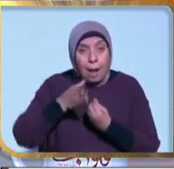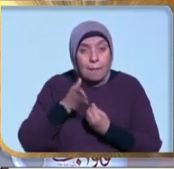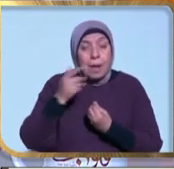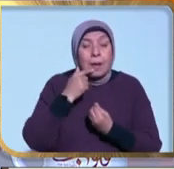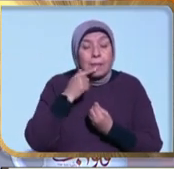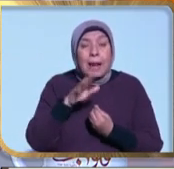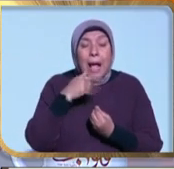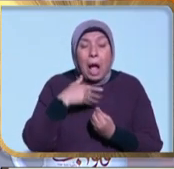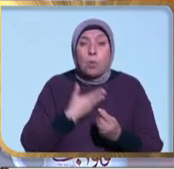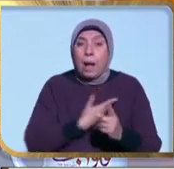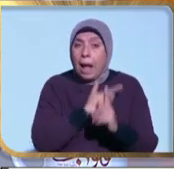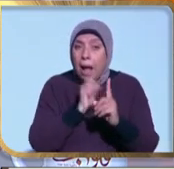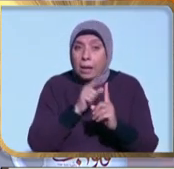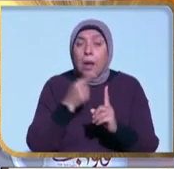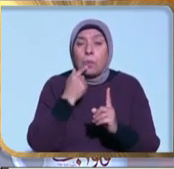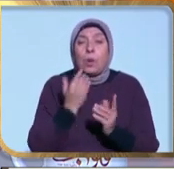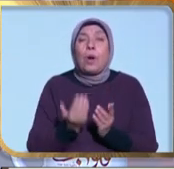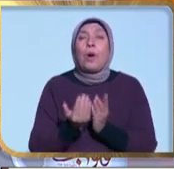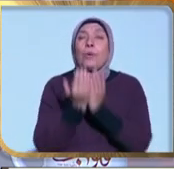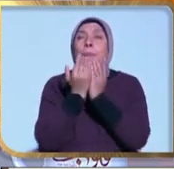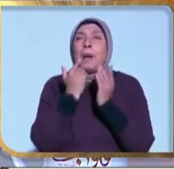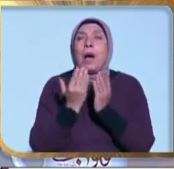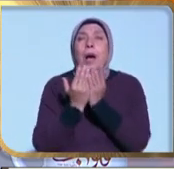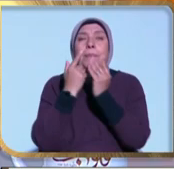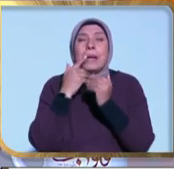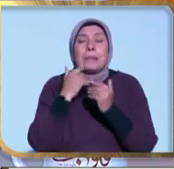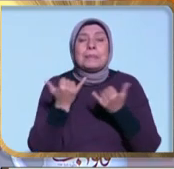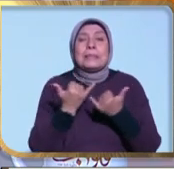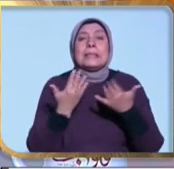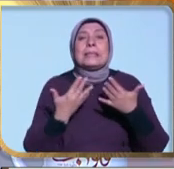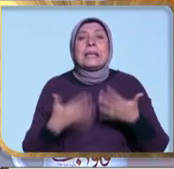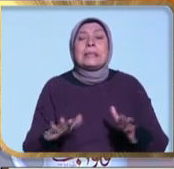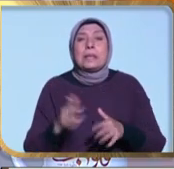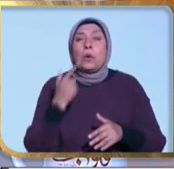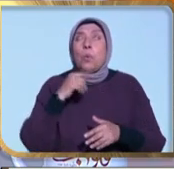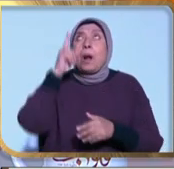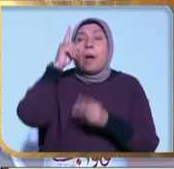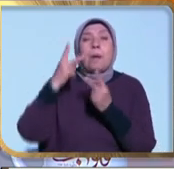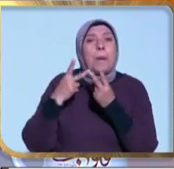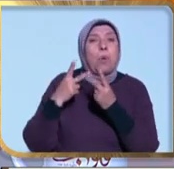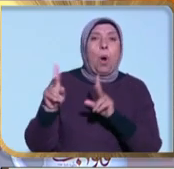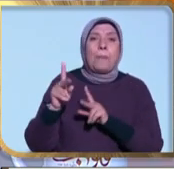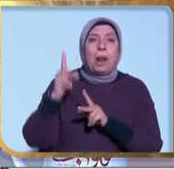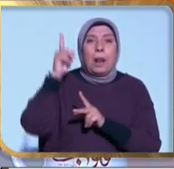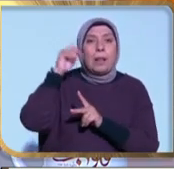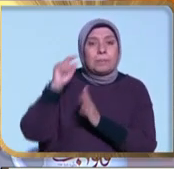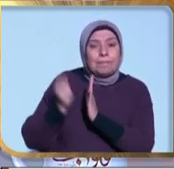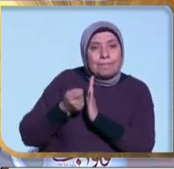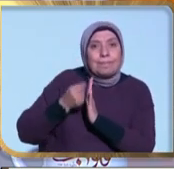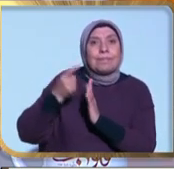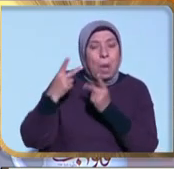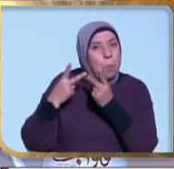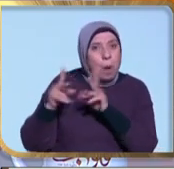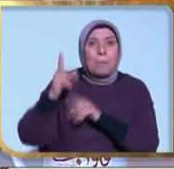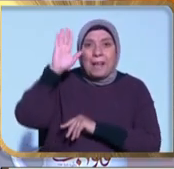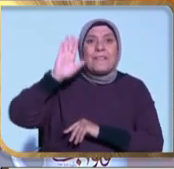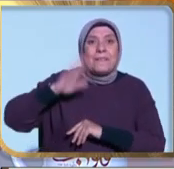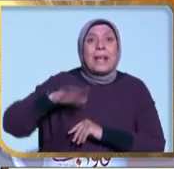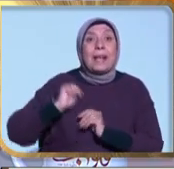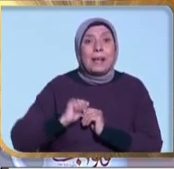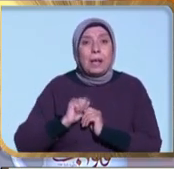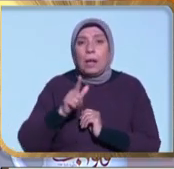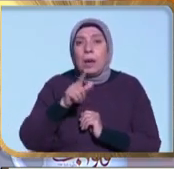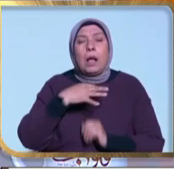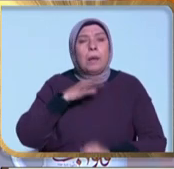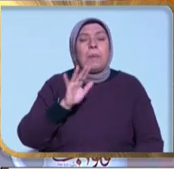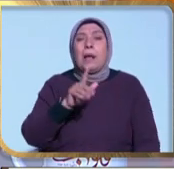ان الانسان يرزق التوفيق بالتيسير وقبول العمل اللي بيتو به الى الله مع ذلك عباره عن